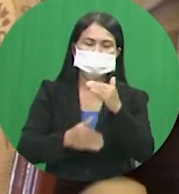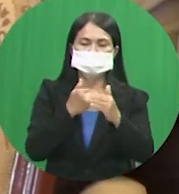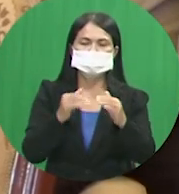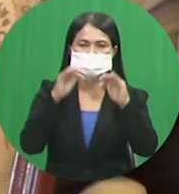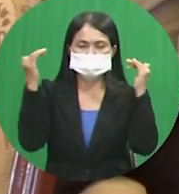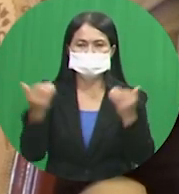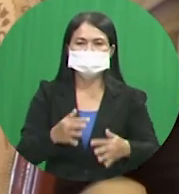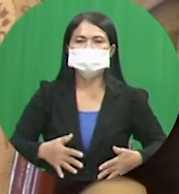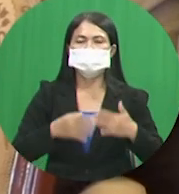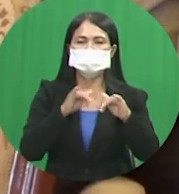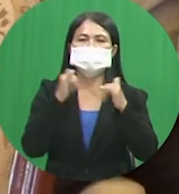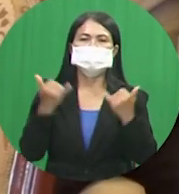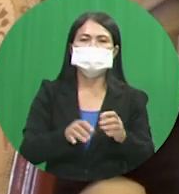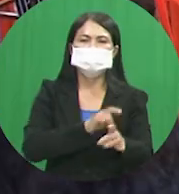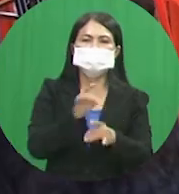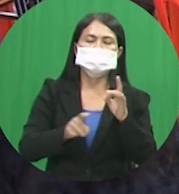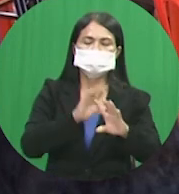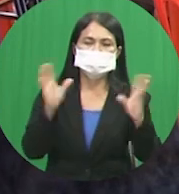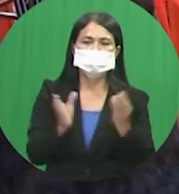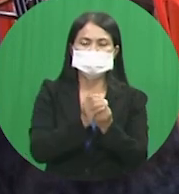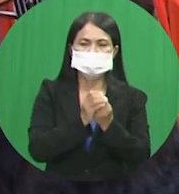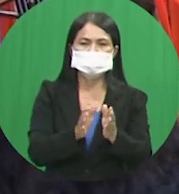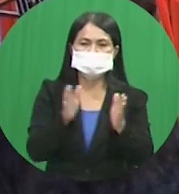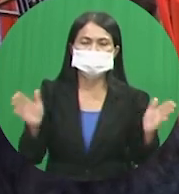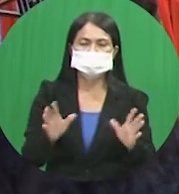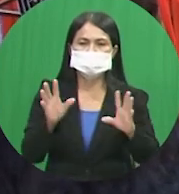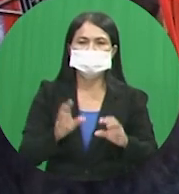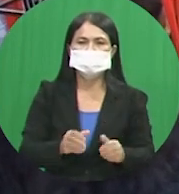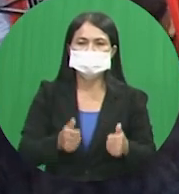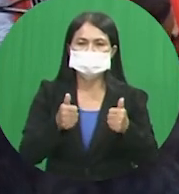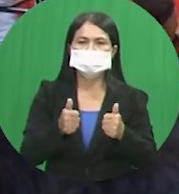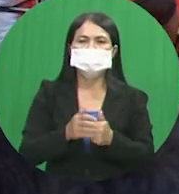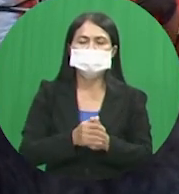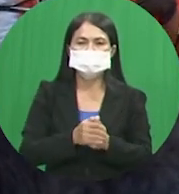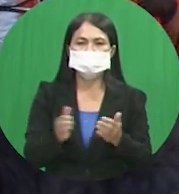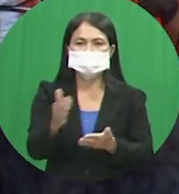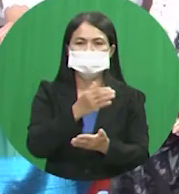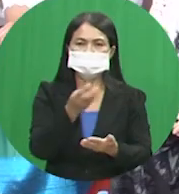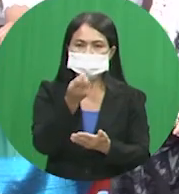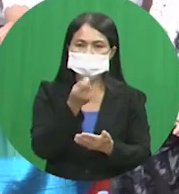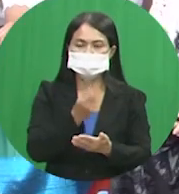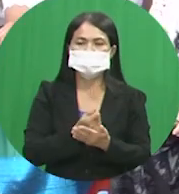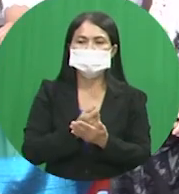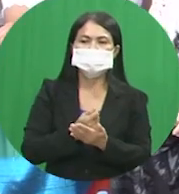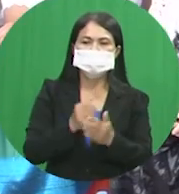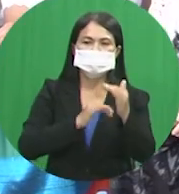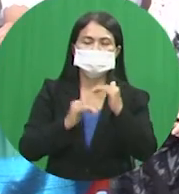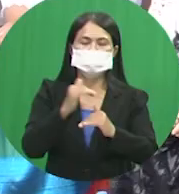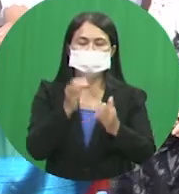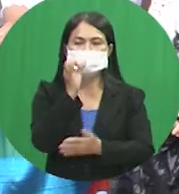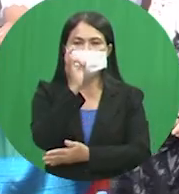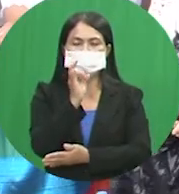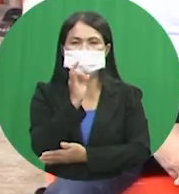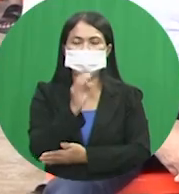เพียบชีวเพียบกรุษาปรวัตมวยจำนวนถมทูเทียได้อาจเอาการประมวลปัจจัย สำหรับการก่อสร้างประเพ